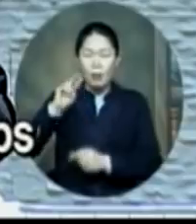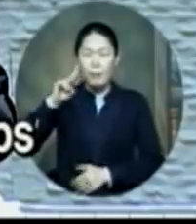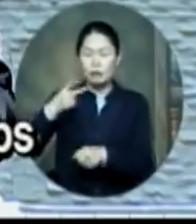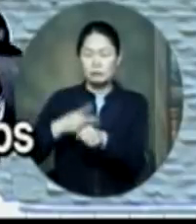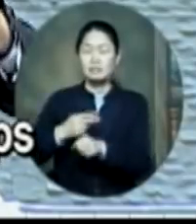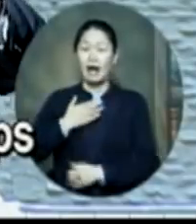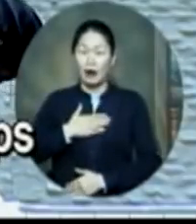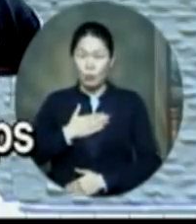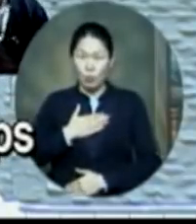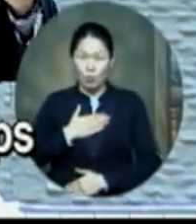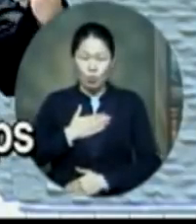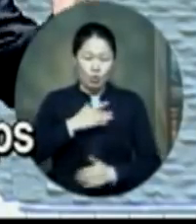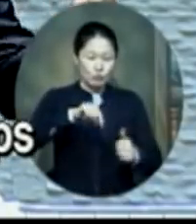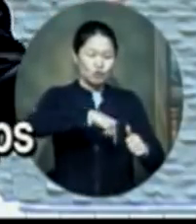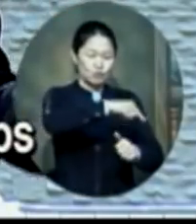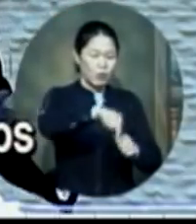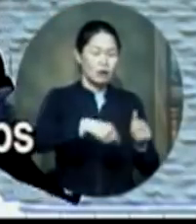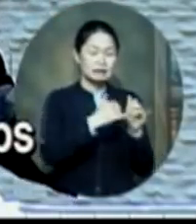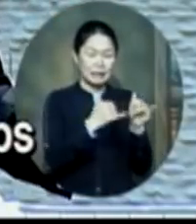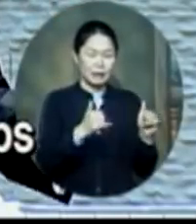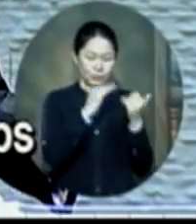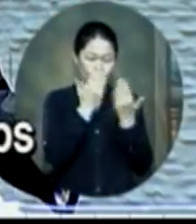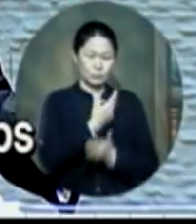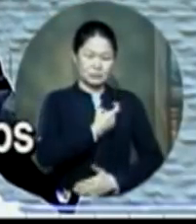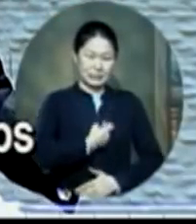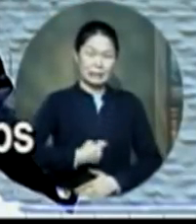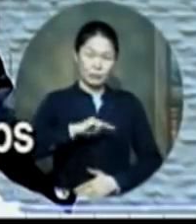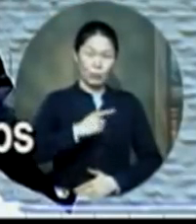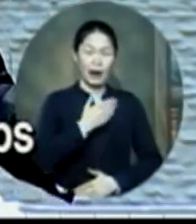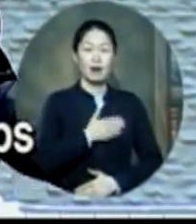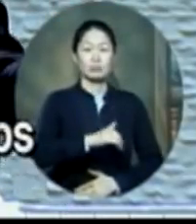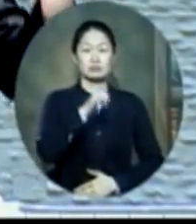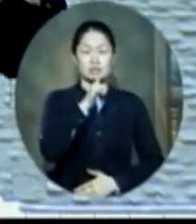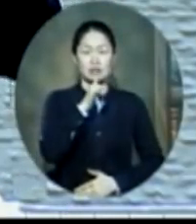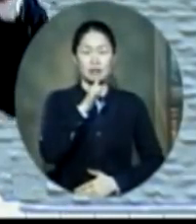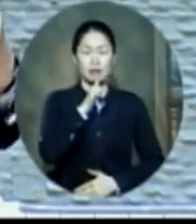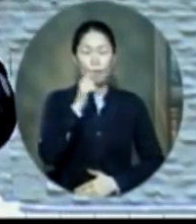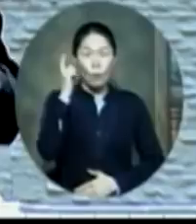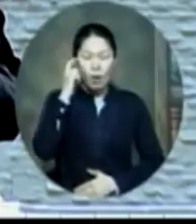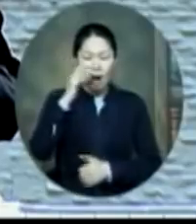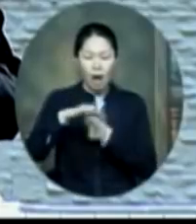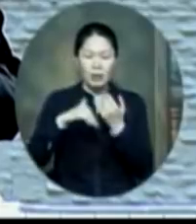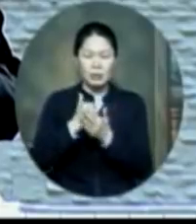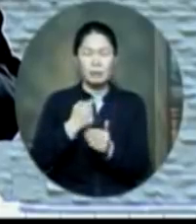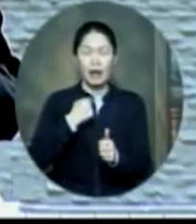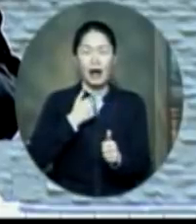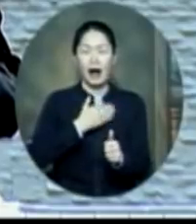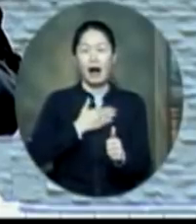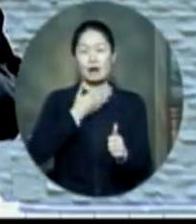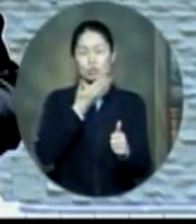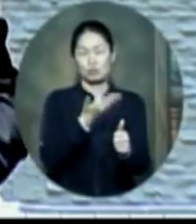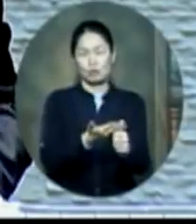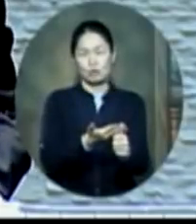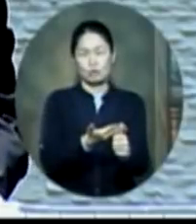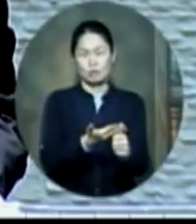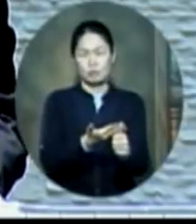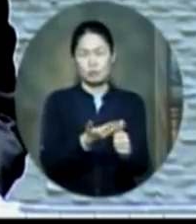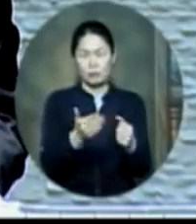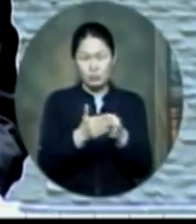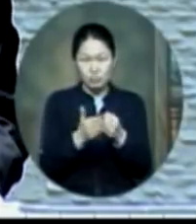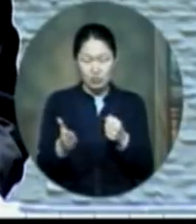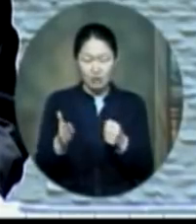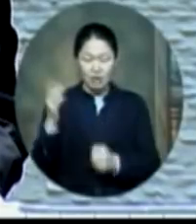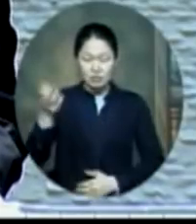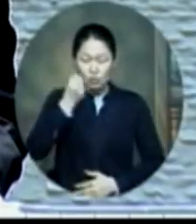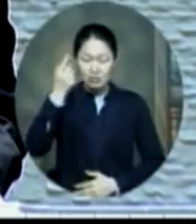바울도 알았고 사도 바울 주위에 있는 다른 제자들도 알았어요. 왜? 하나님이 가르쳐 주셨기 때문입니다. 성령께서 그것을